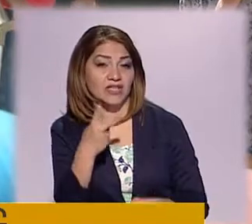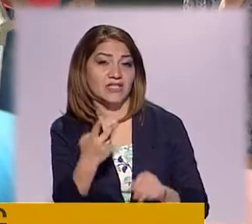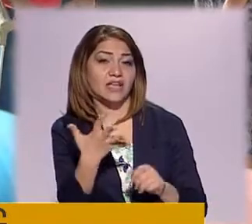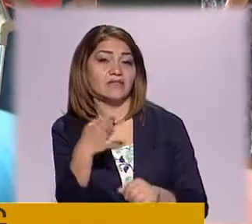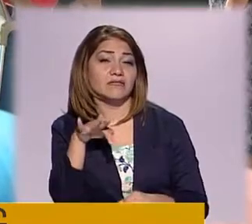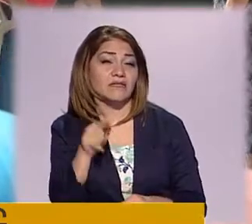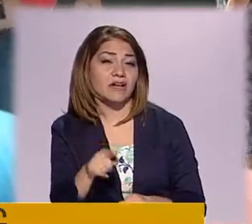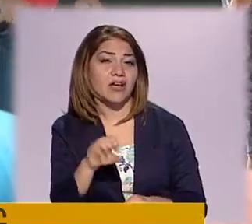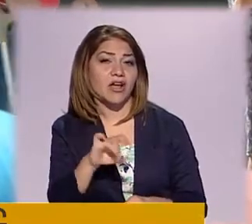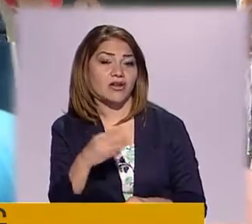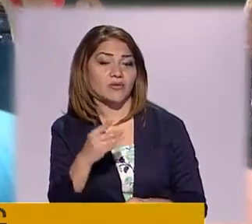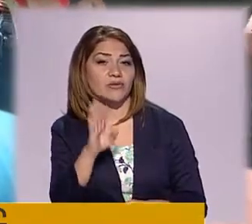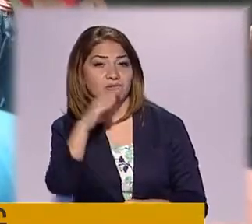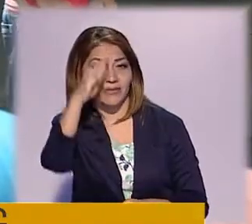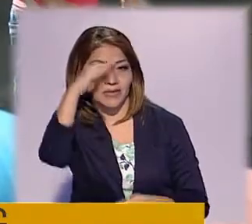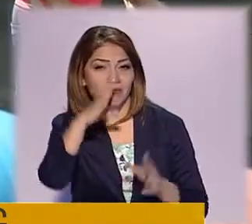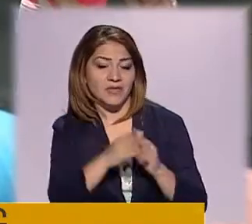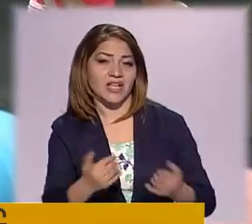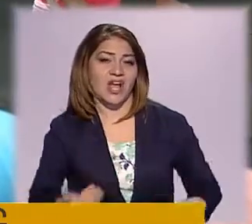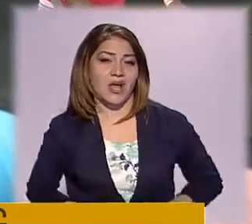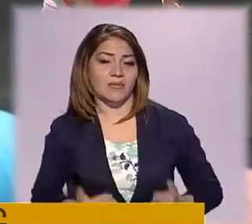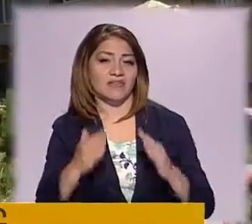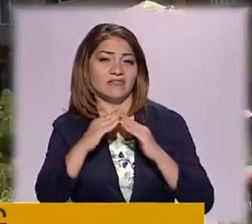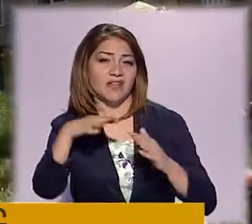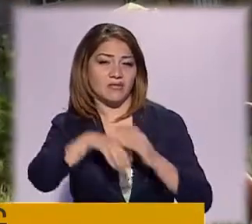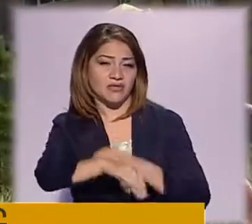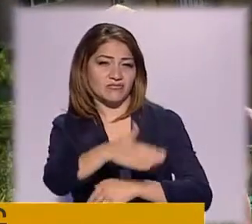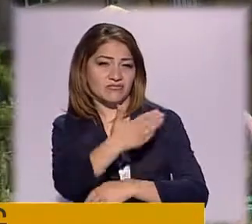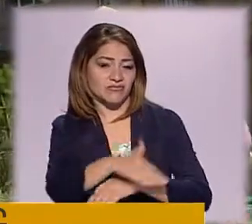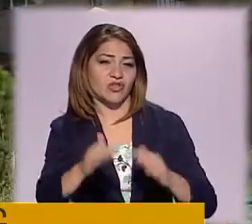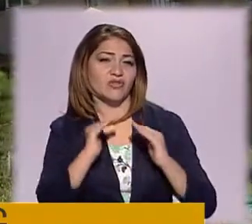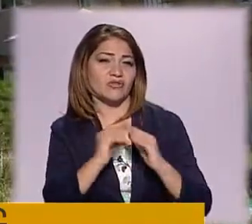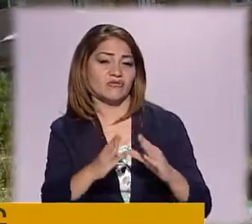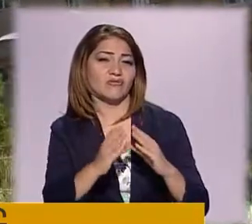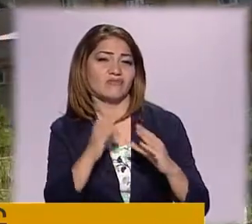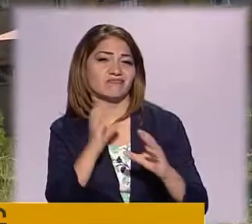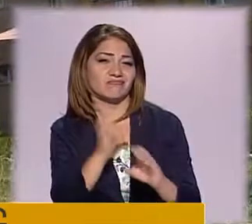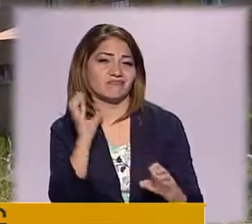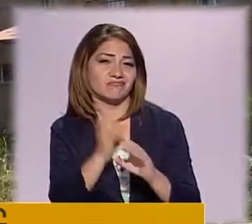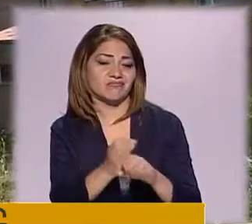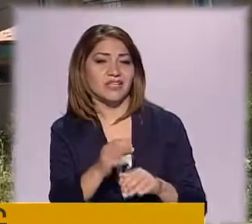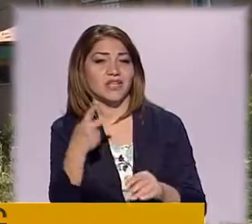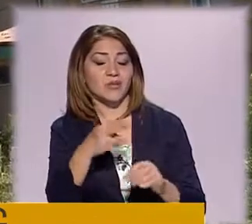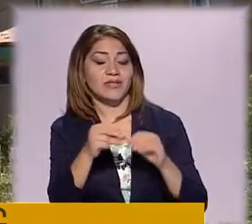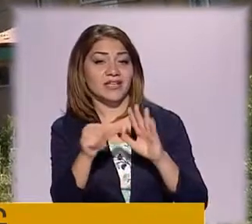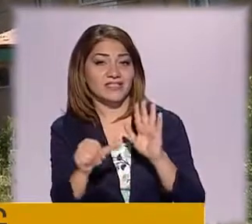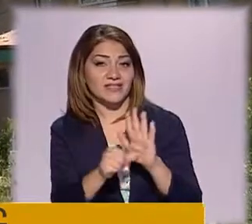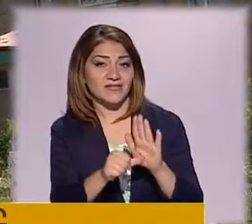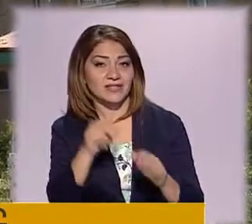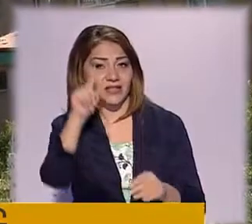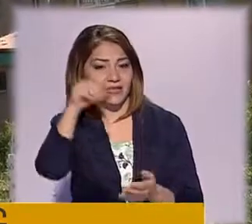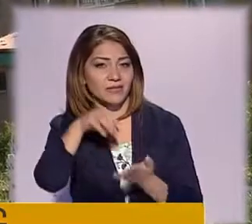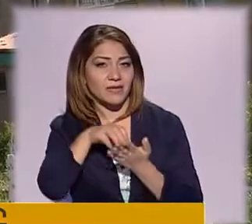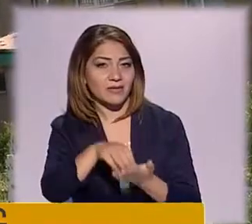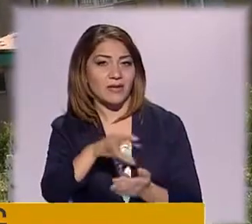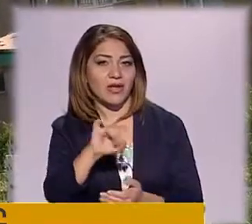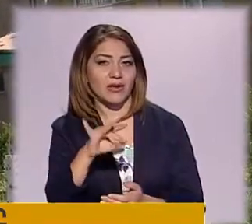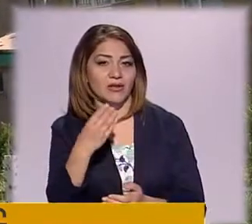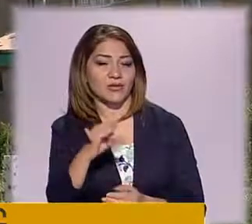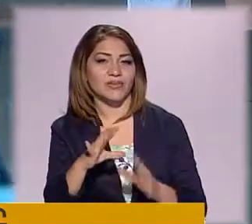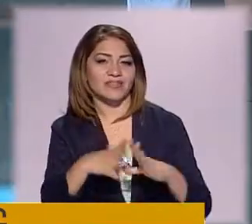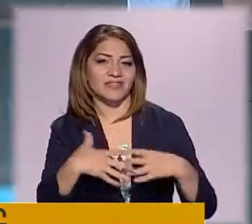25 տարի Արթուրը ծնողների հետ ապրել է տնակում։ 2016-ին էր, որ Հայաստան համահայկական հիմնադրամի աջակցությամբ Արթուրի